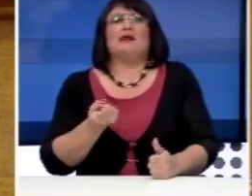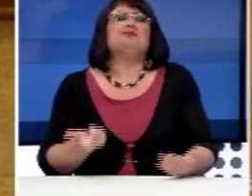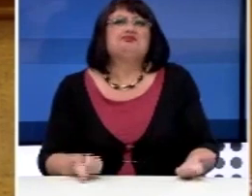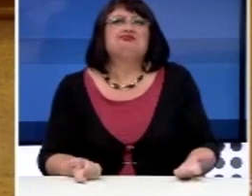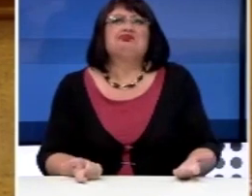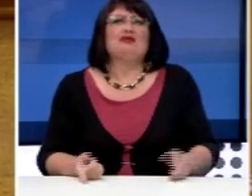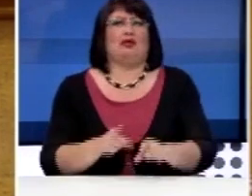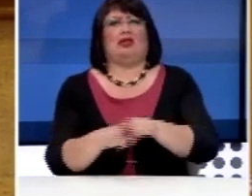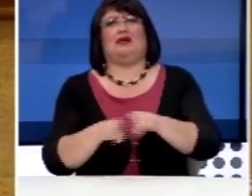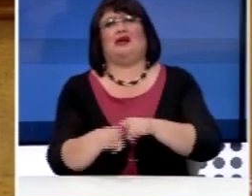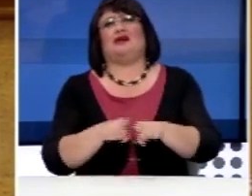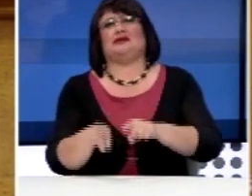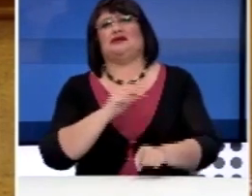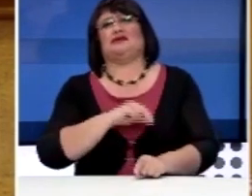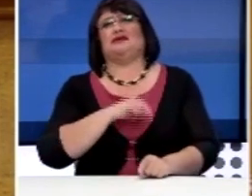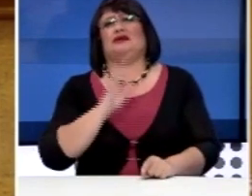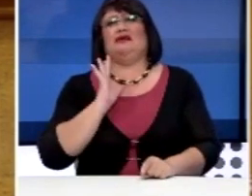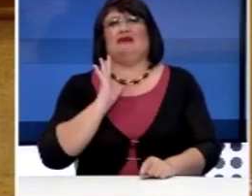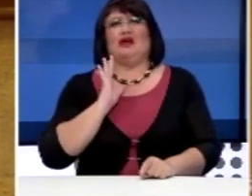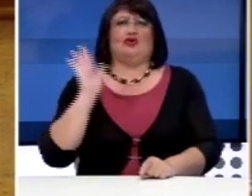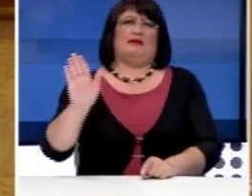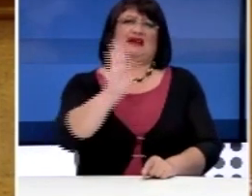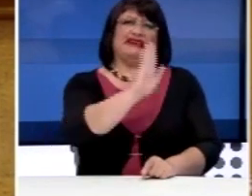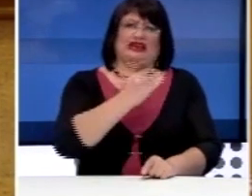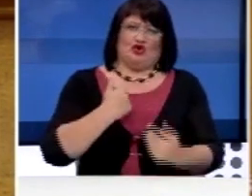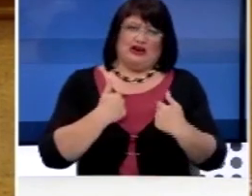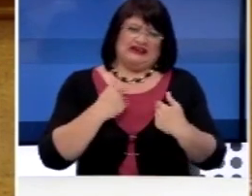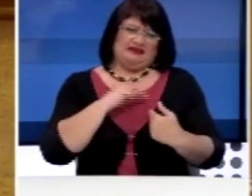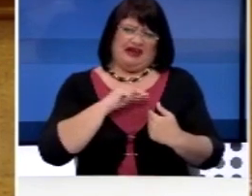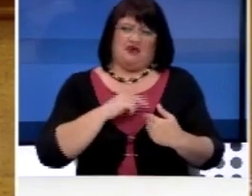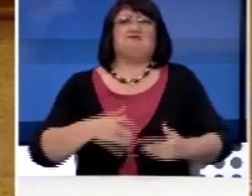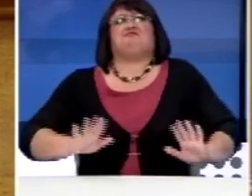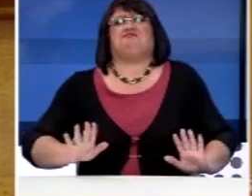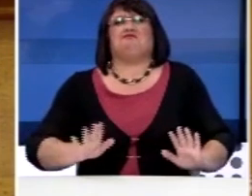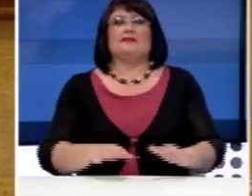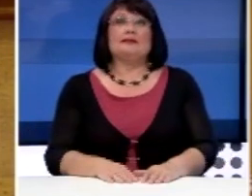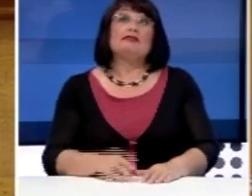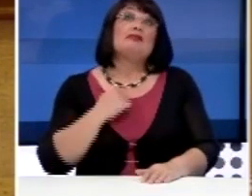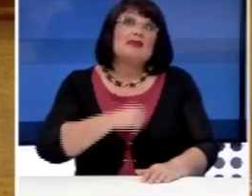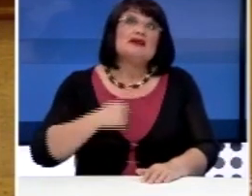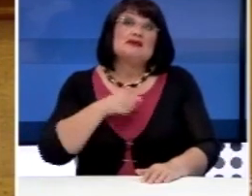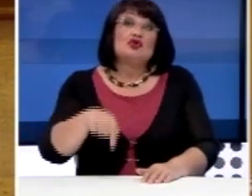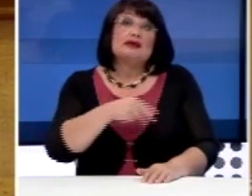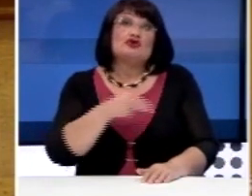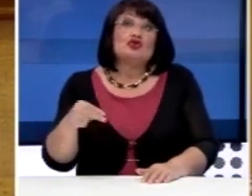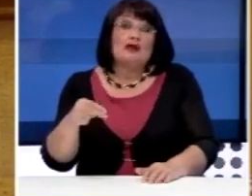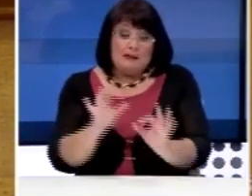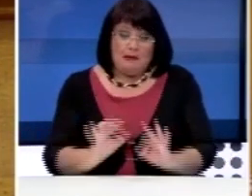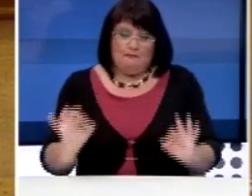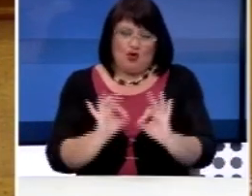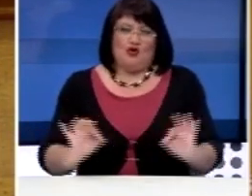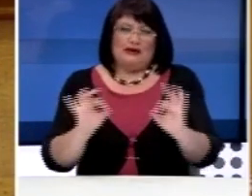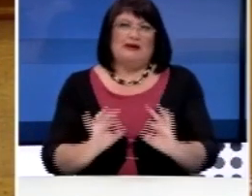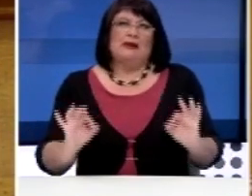βέβαια έχει με πραγματικά συμφέροντα γειτονικών λαών. Δυστυχώς, αυτή την υπόθεση ακριβώς προετοιμάζουν